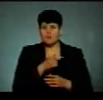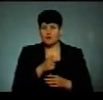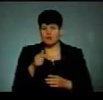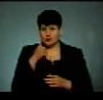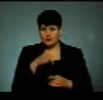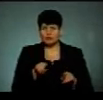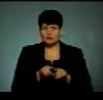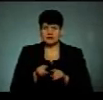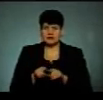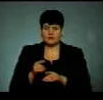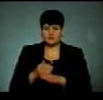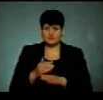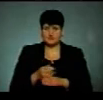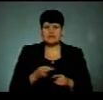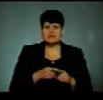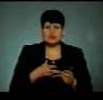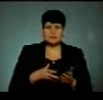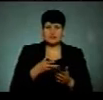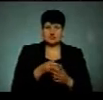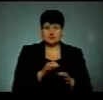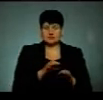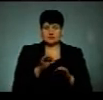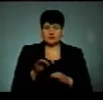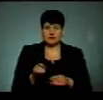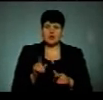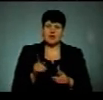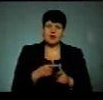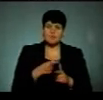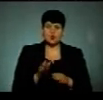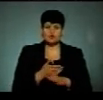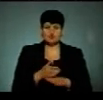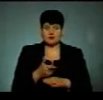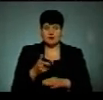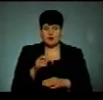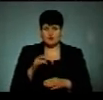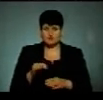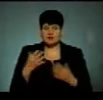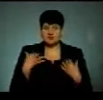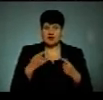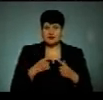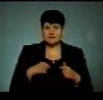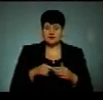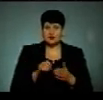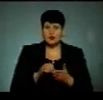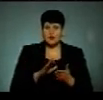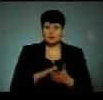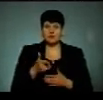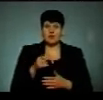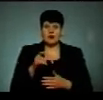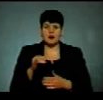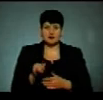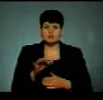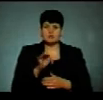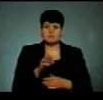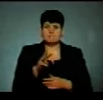року. Це платіжка за транспортування або розподіл газу. Начальник відділу обліку газу компанії «Тернопільгаз»